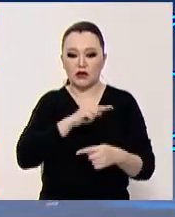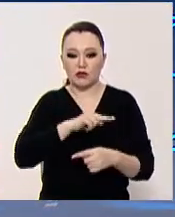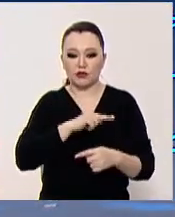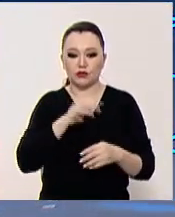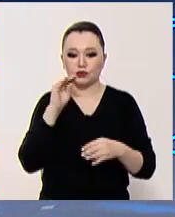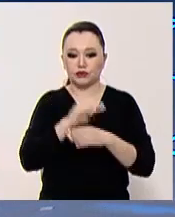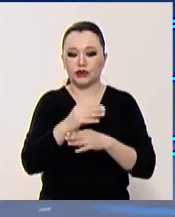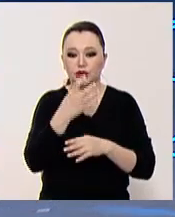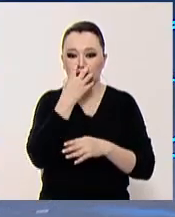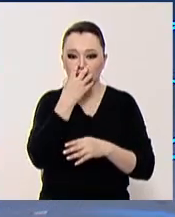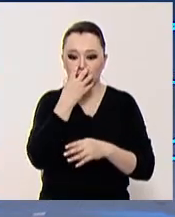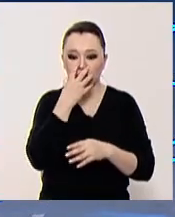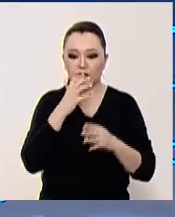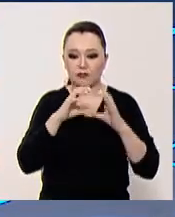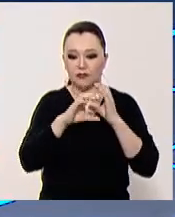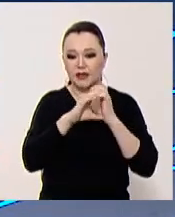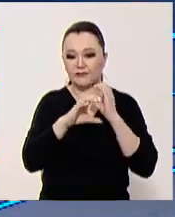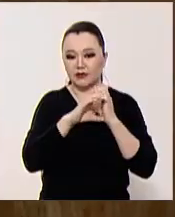установили теплый павильон.